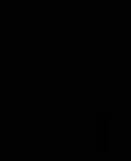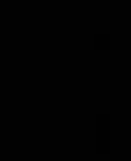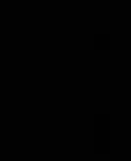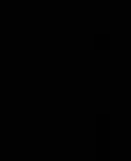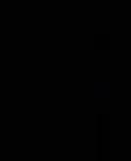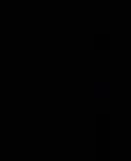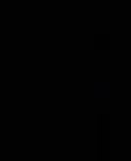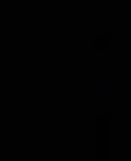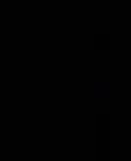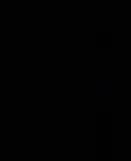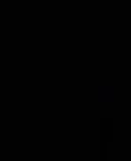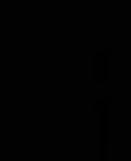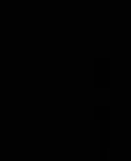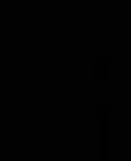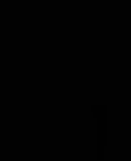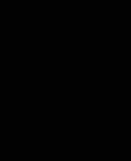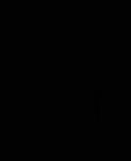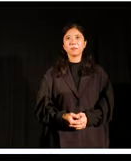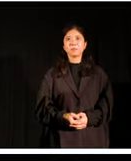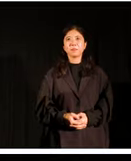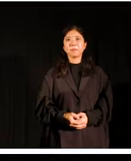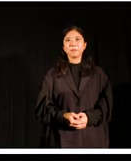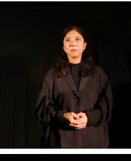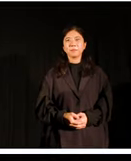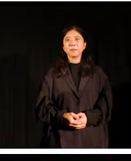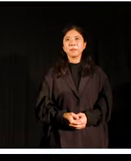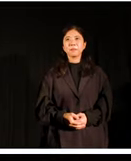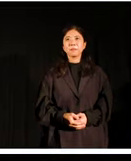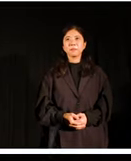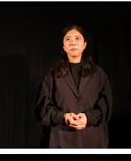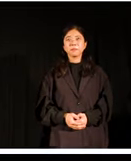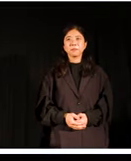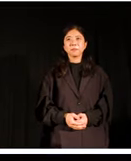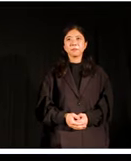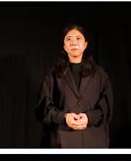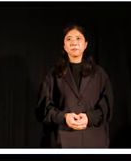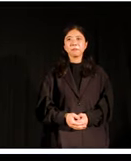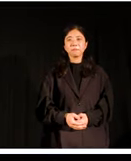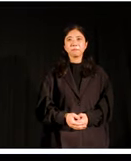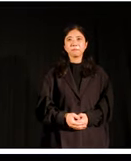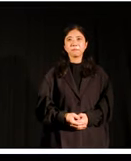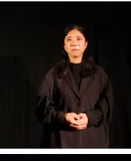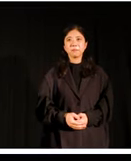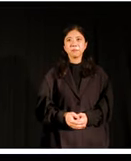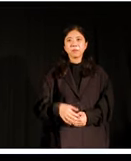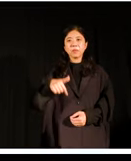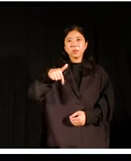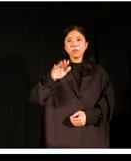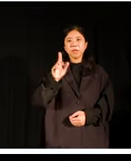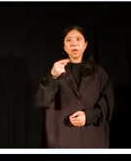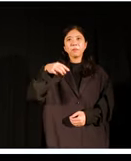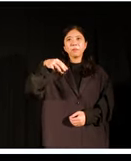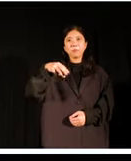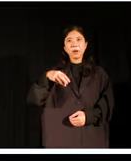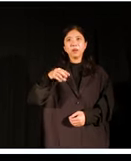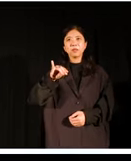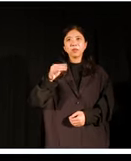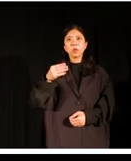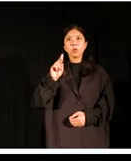ますどうぞこちらもよろしくお願いいたしますさあそれではえお1人目です不天馬長け館長より